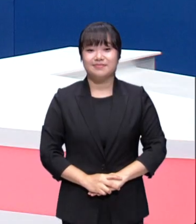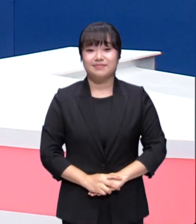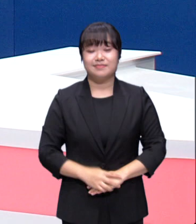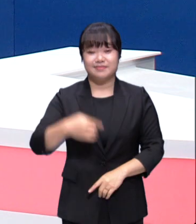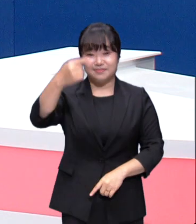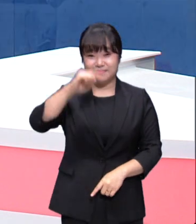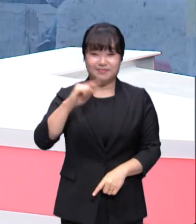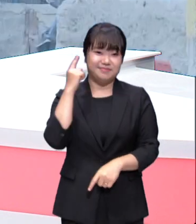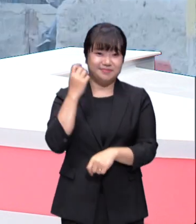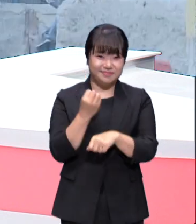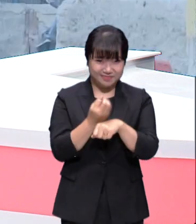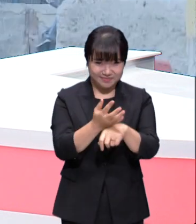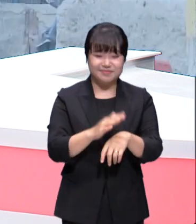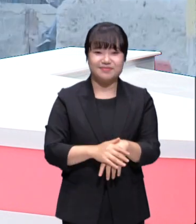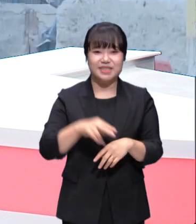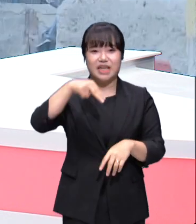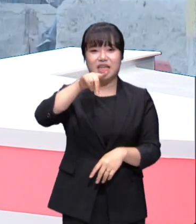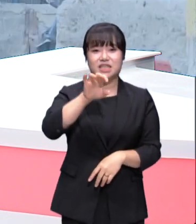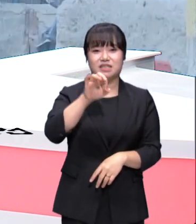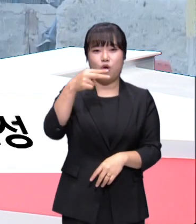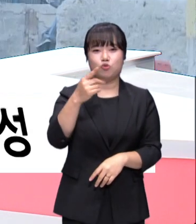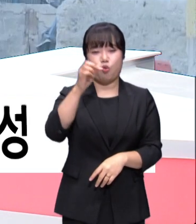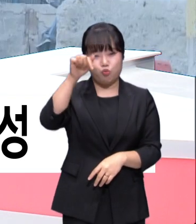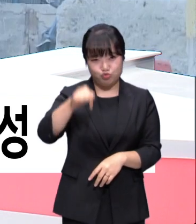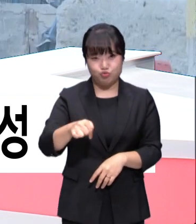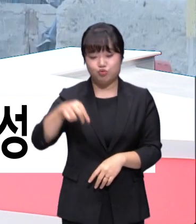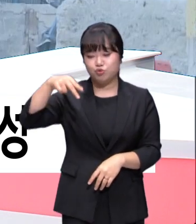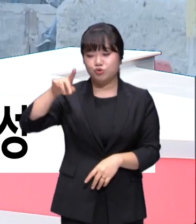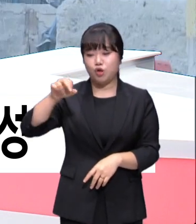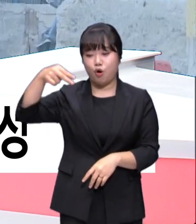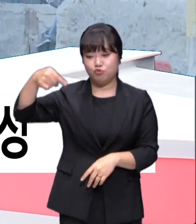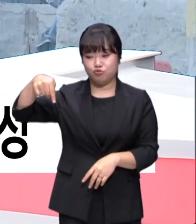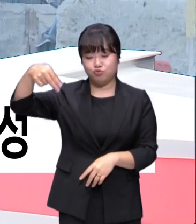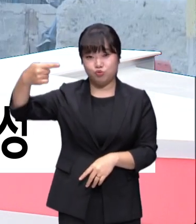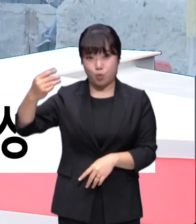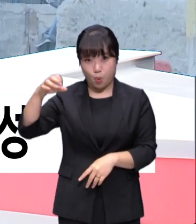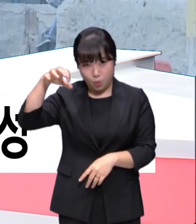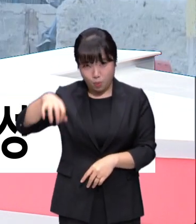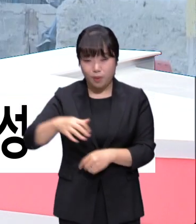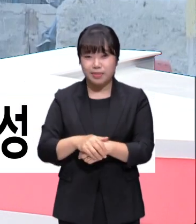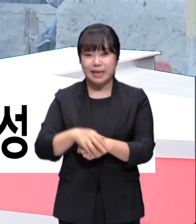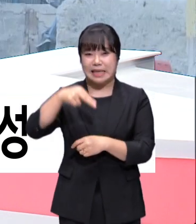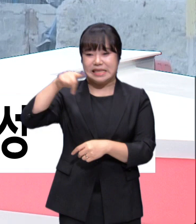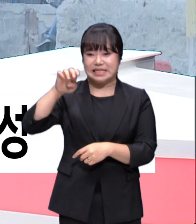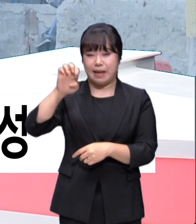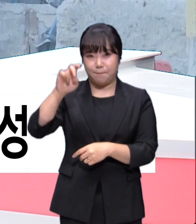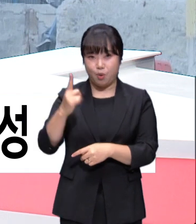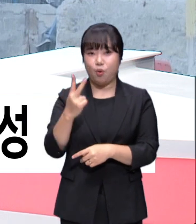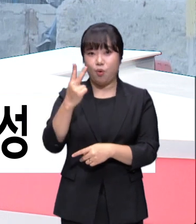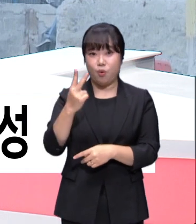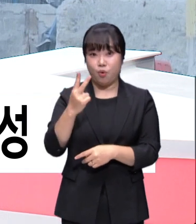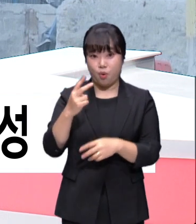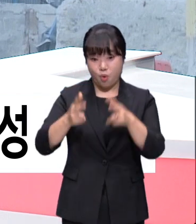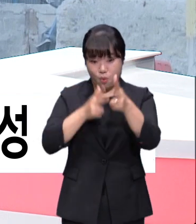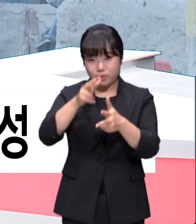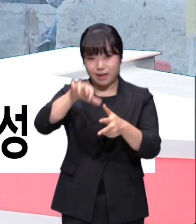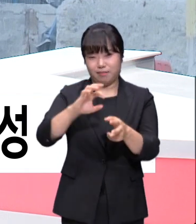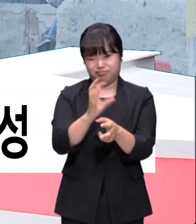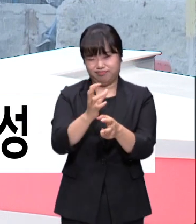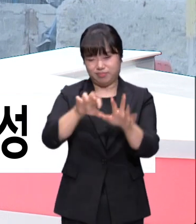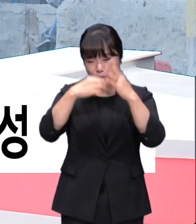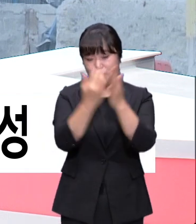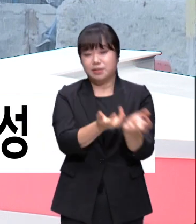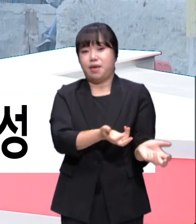네, 다음 소식입니다. 성동구 성수동 3표 레미콘 공장 주요 제조시설 철거가 완료됐습니다. 해당